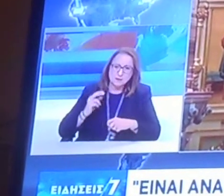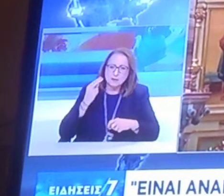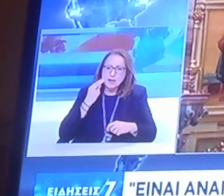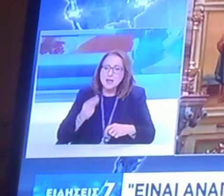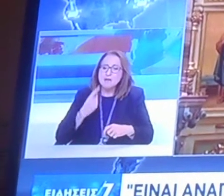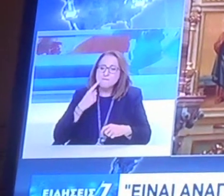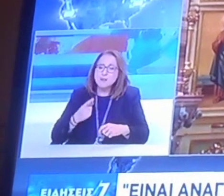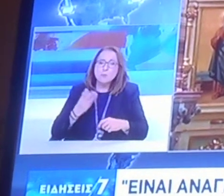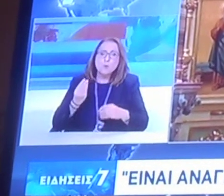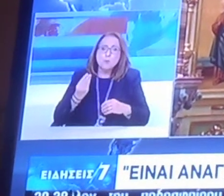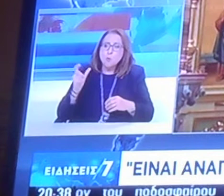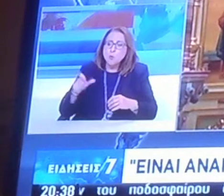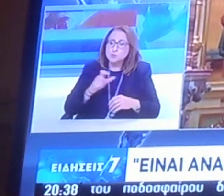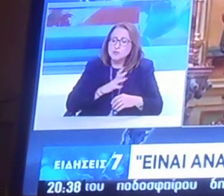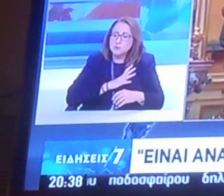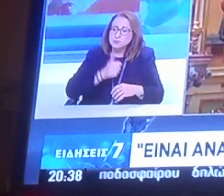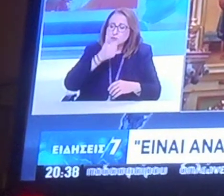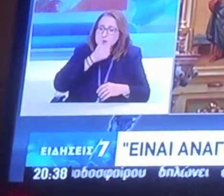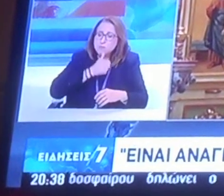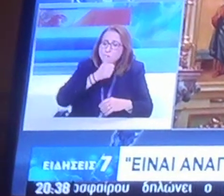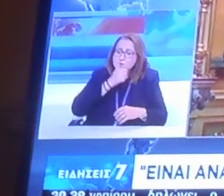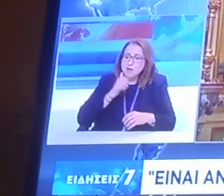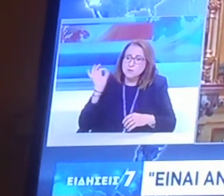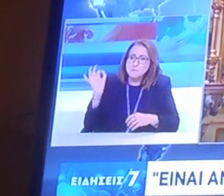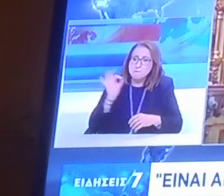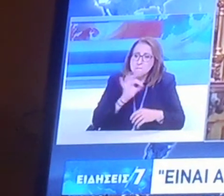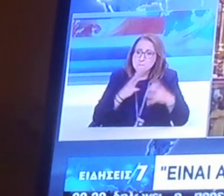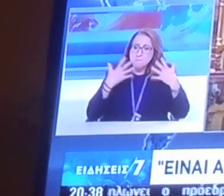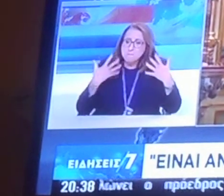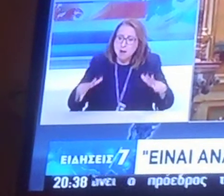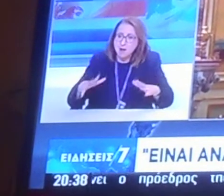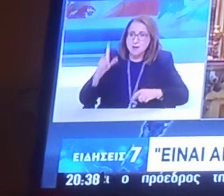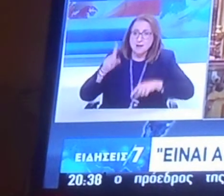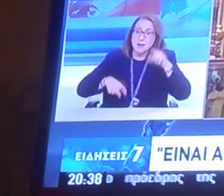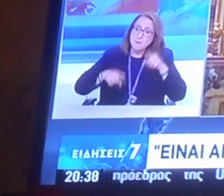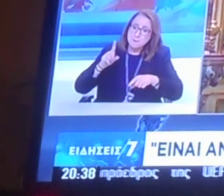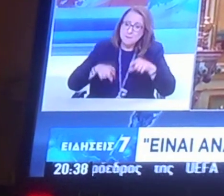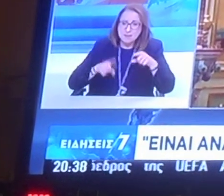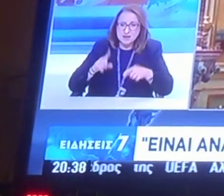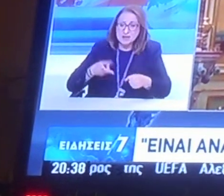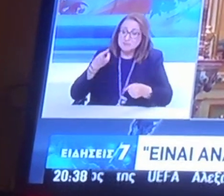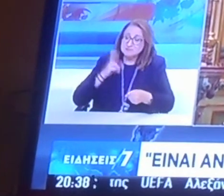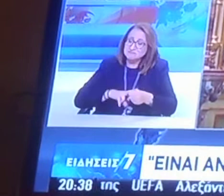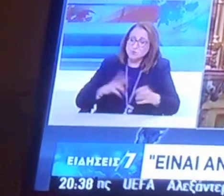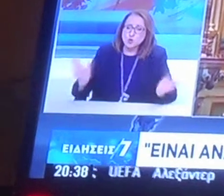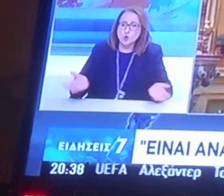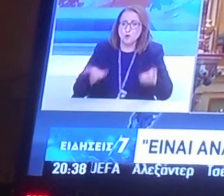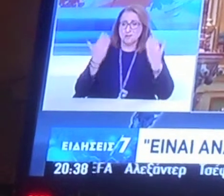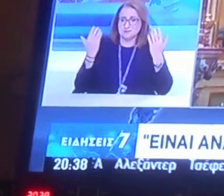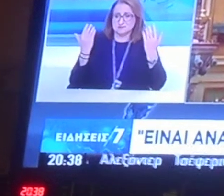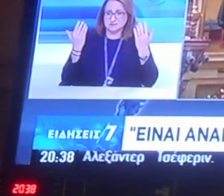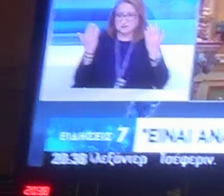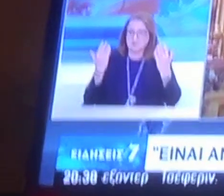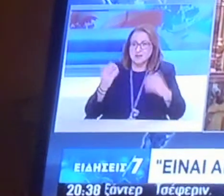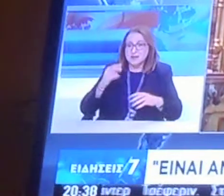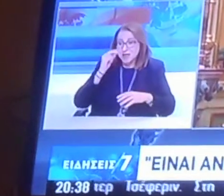τις συνέπειες του ιού. Άλλοι ήδη υπέκυψαν και έφυγαν από κοντά μας. Η